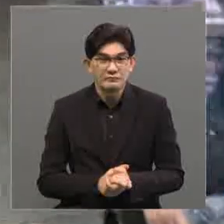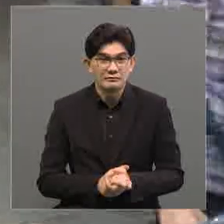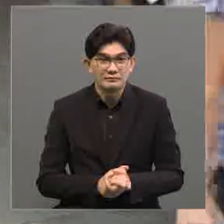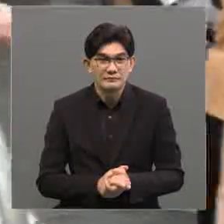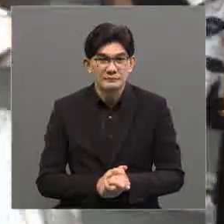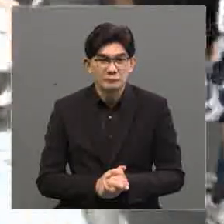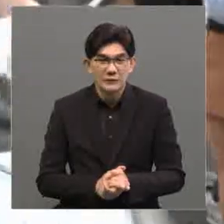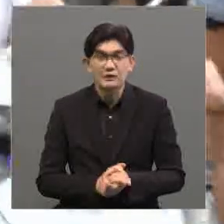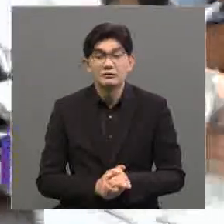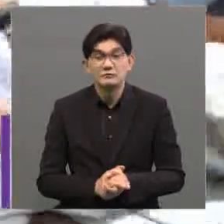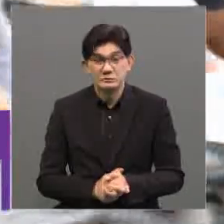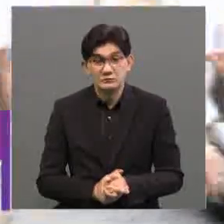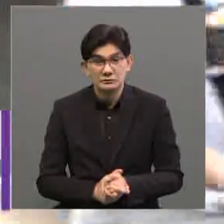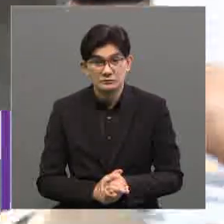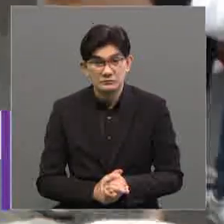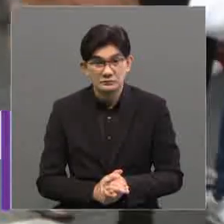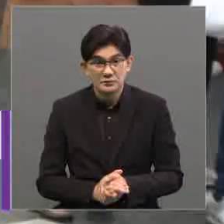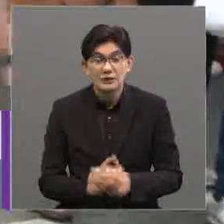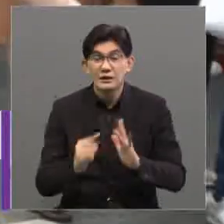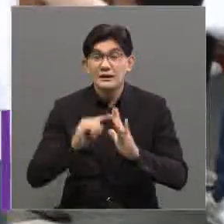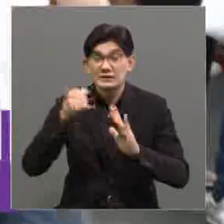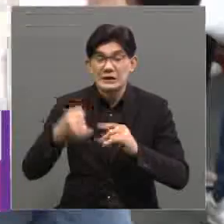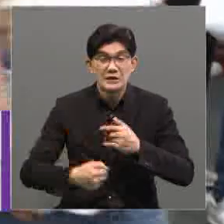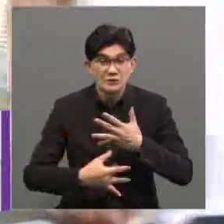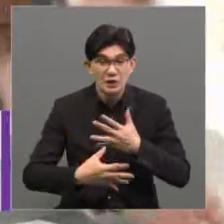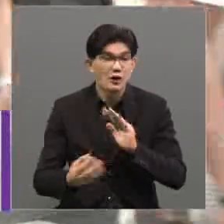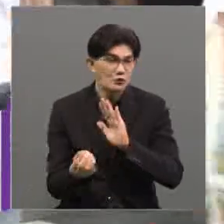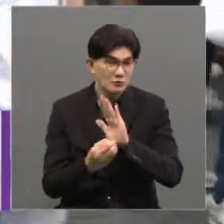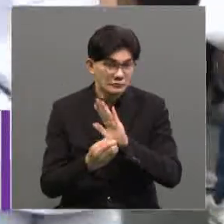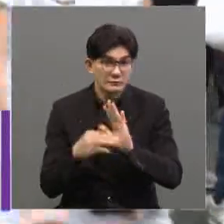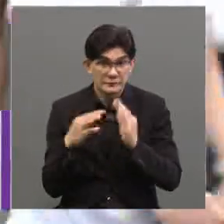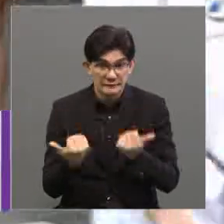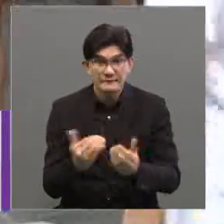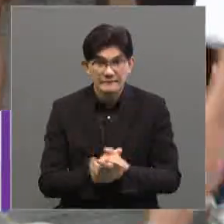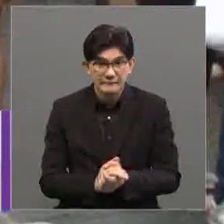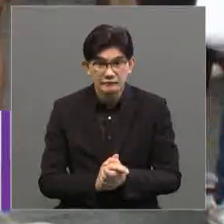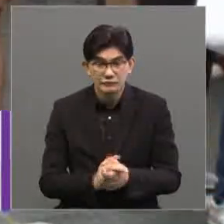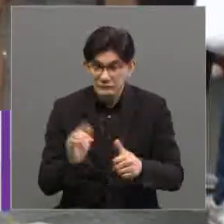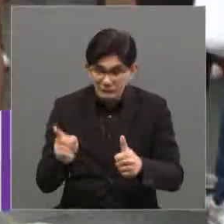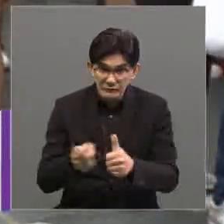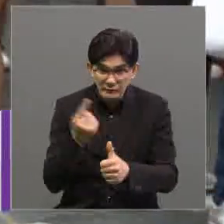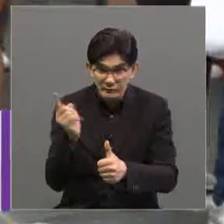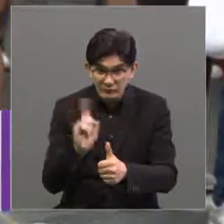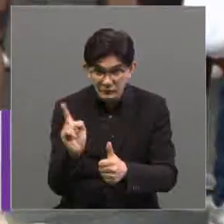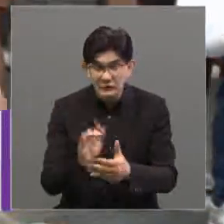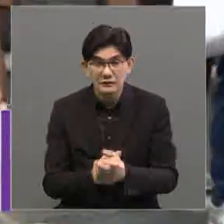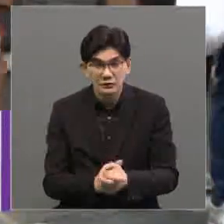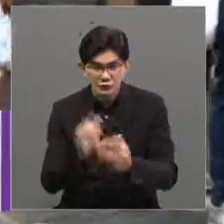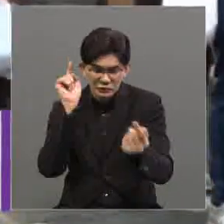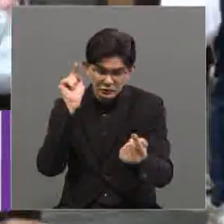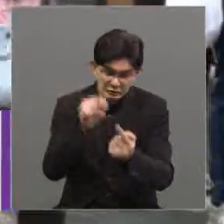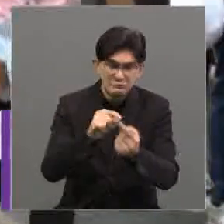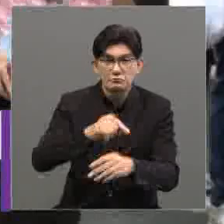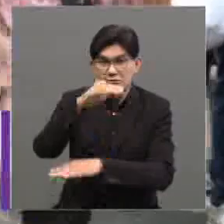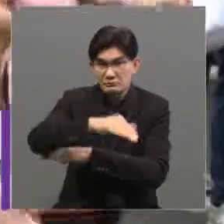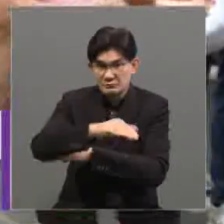ขอบคุณครับสำหรับบรรยากาศเทศกาลงานเจเยาวราชกรุงเทพมหานครในปีนี้อันดับแรกสิ่งที่ผมมาถึงตั้งแต่ช่วงเย็นที่ผ่